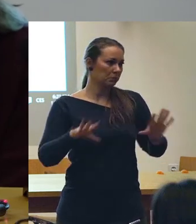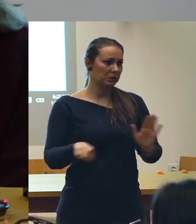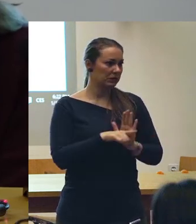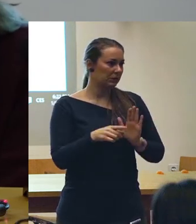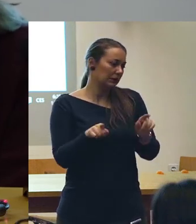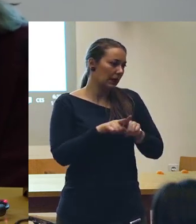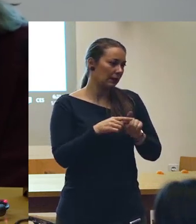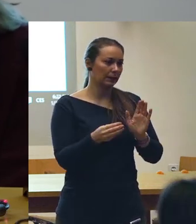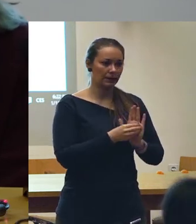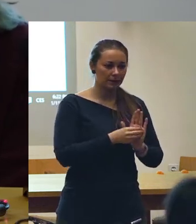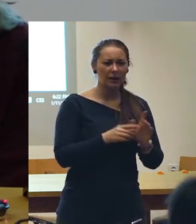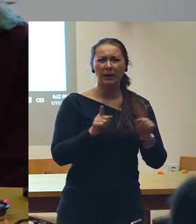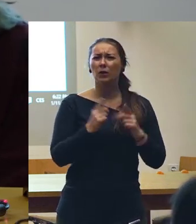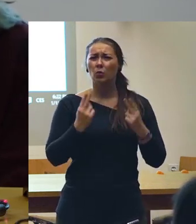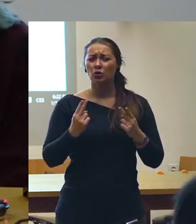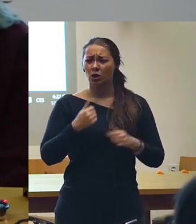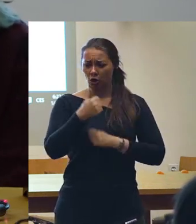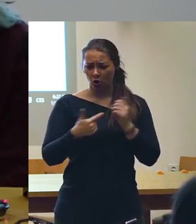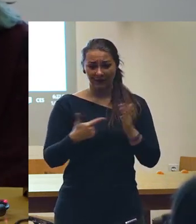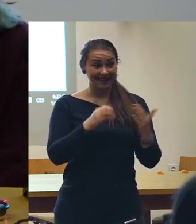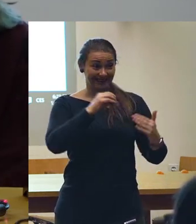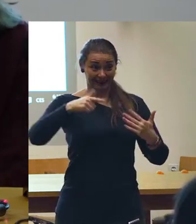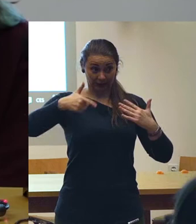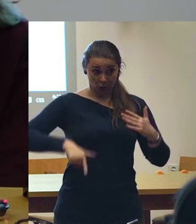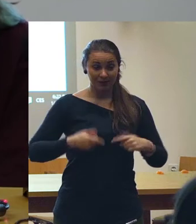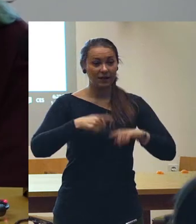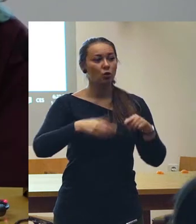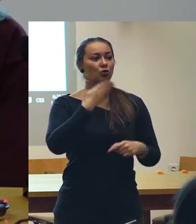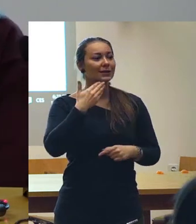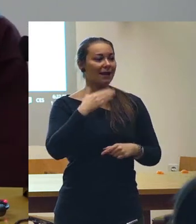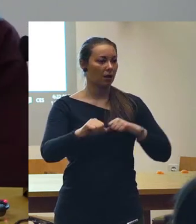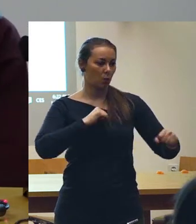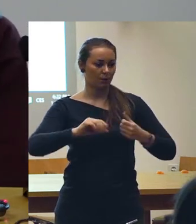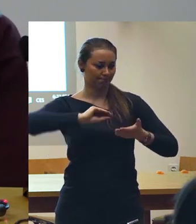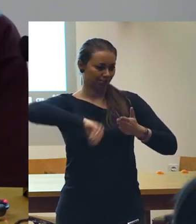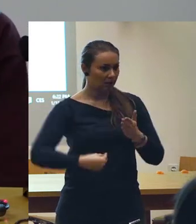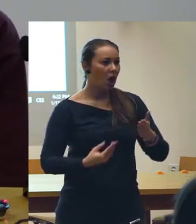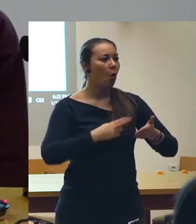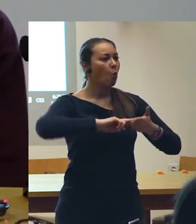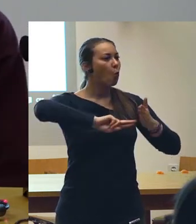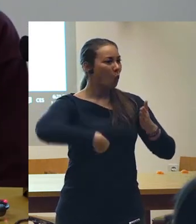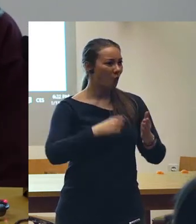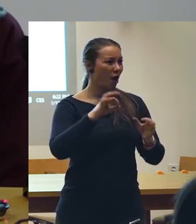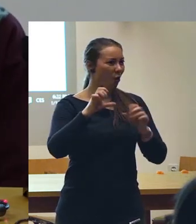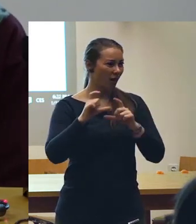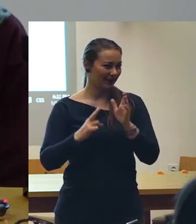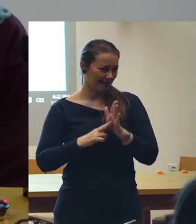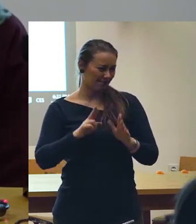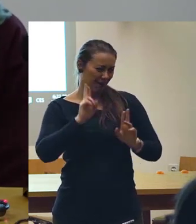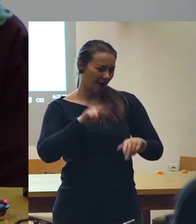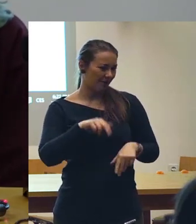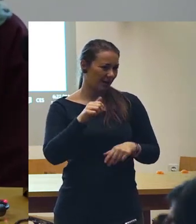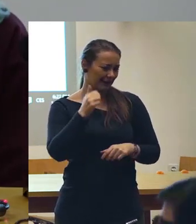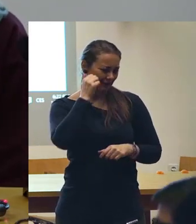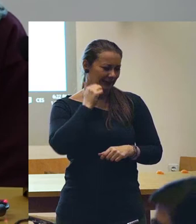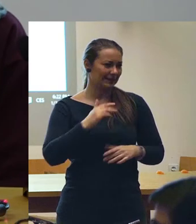je, že v roce 2007 Česká republika podepsala úmluvu OSN o právech osob se zdravotním postižením, ke které se pak